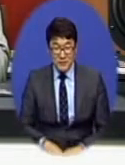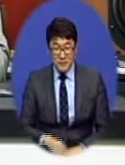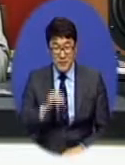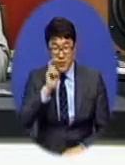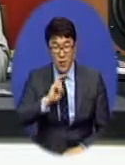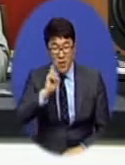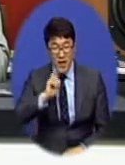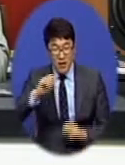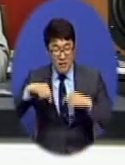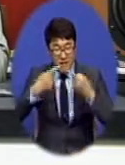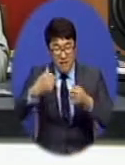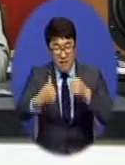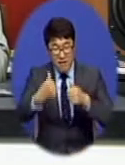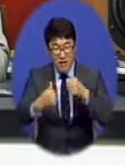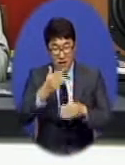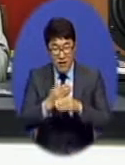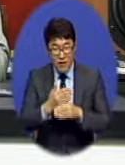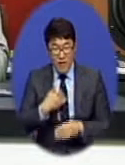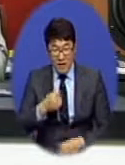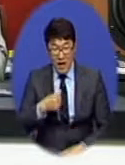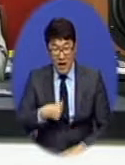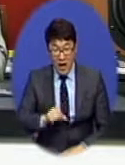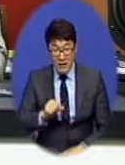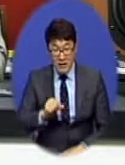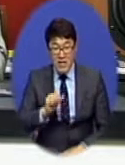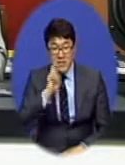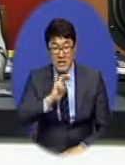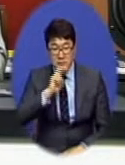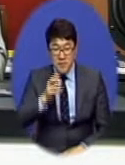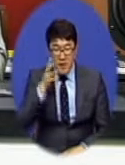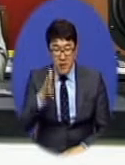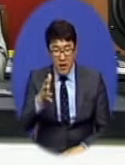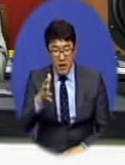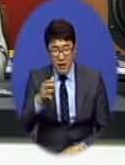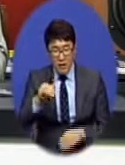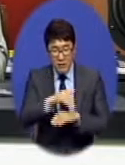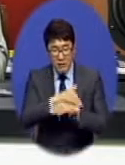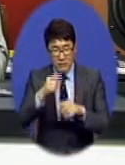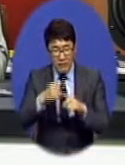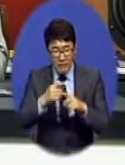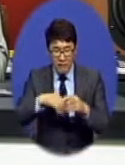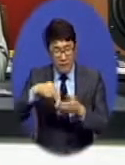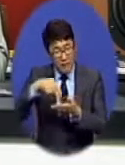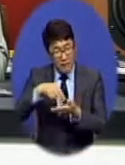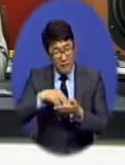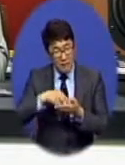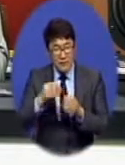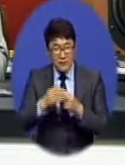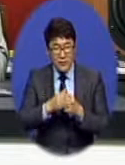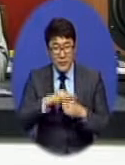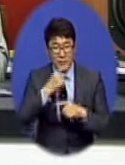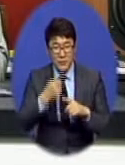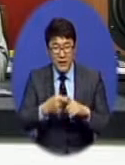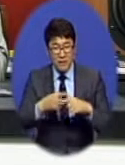참가자로 나가는데 네. 저희 아들이 원래 실용음악과를 하다가 우와. 형편이 안 돼가지고 제가 네. 그 도중에